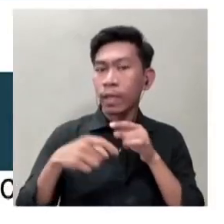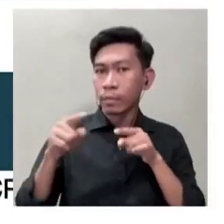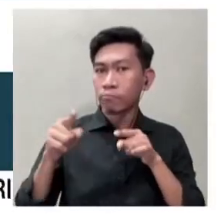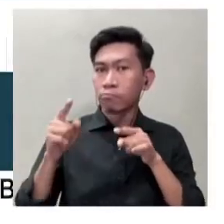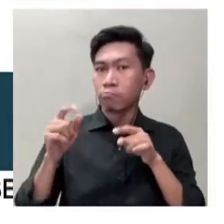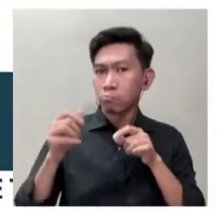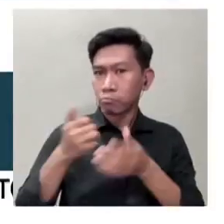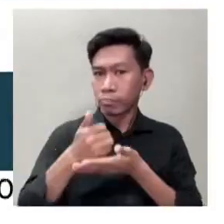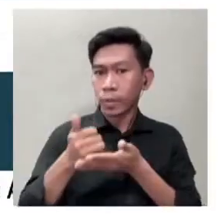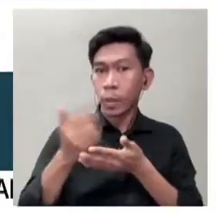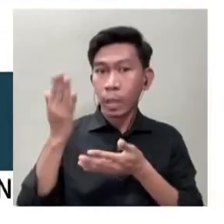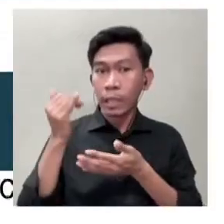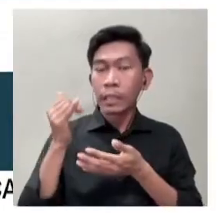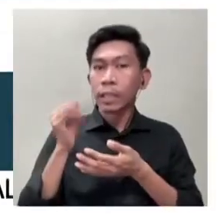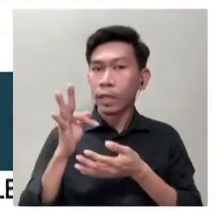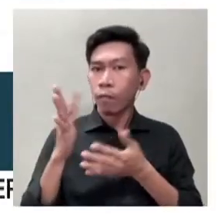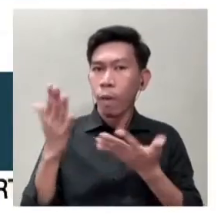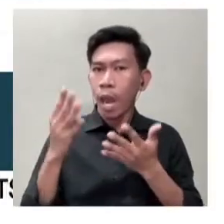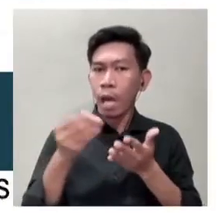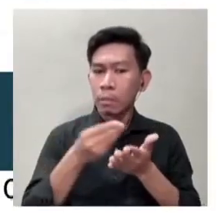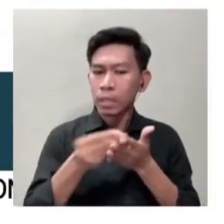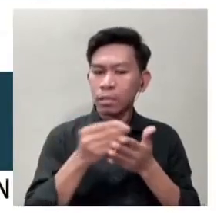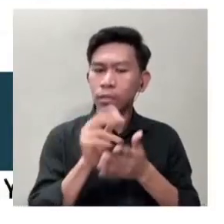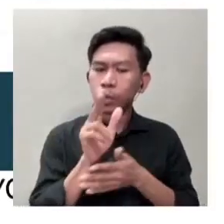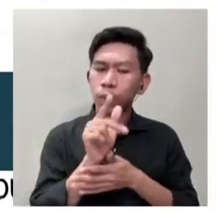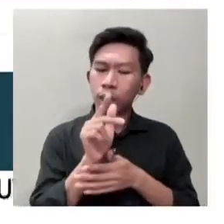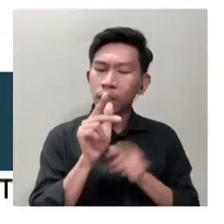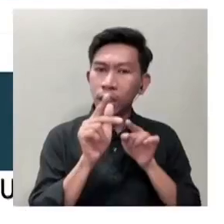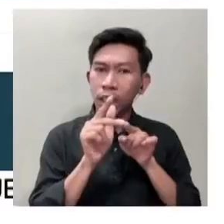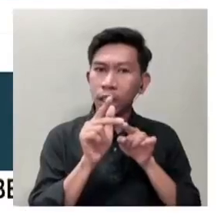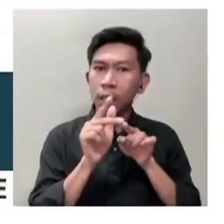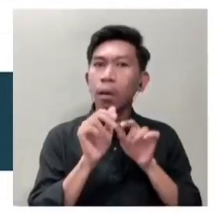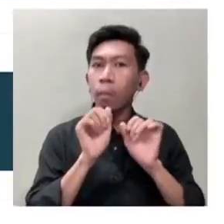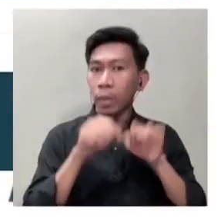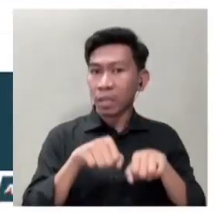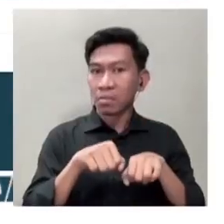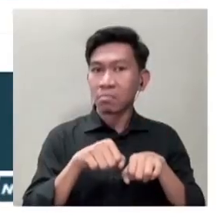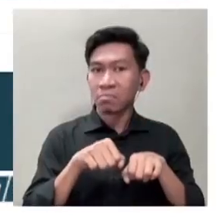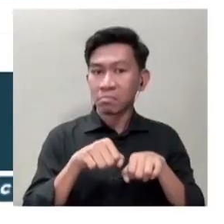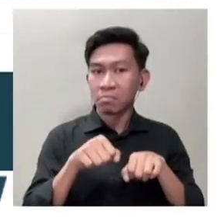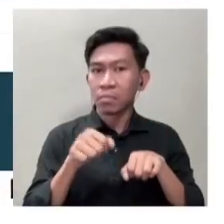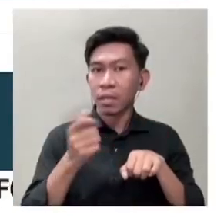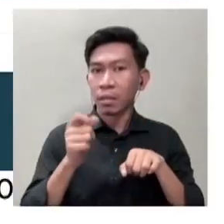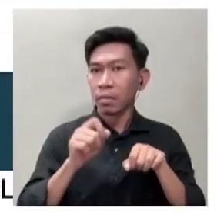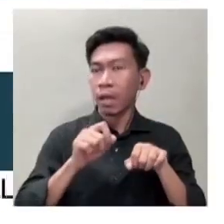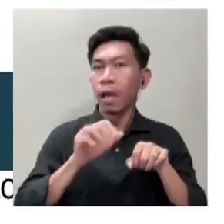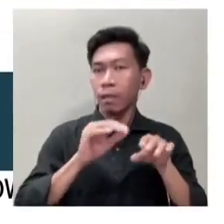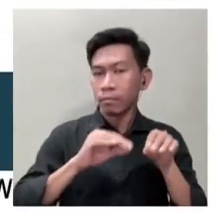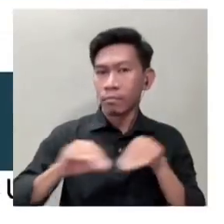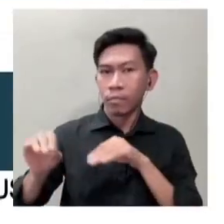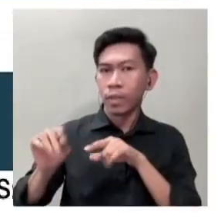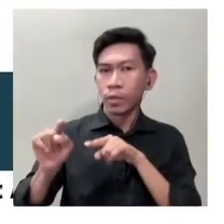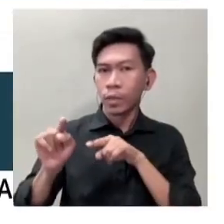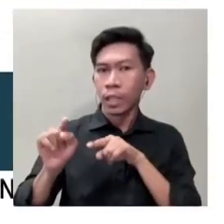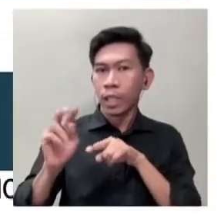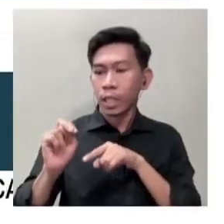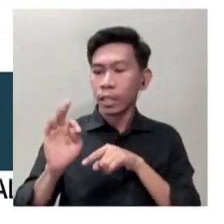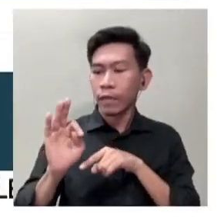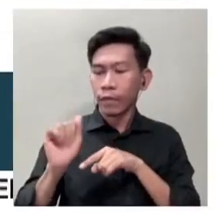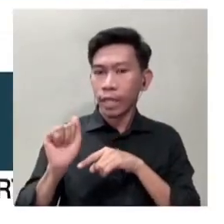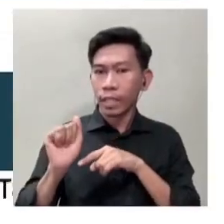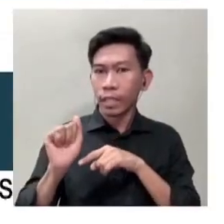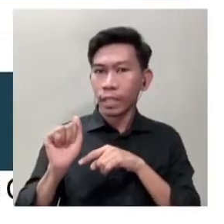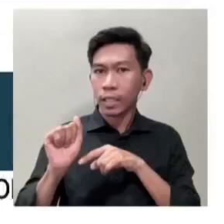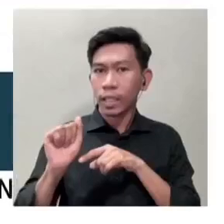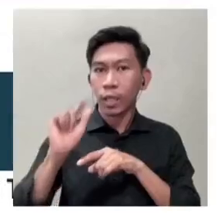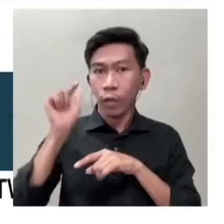ang trader sa 23 pesos, pwedeng ibigay sa NFA, sa government yung palay.